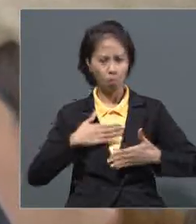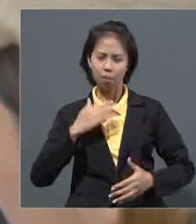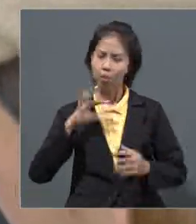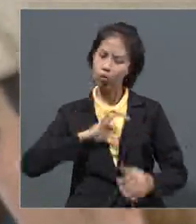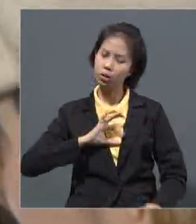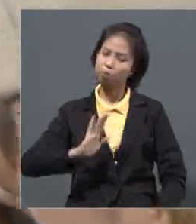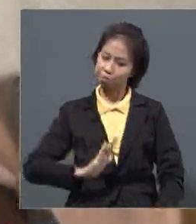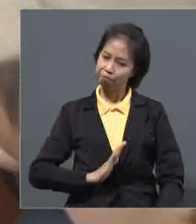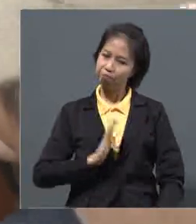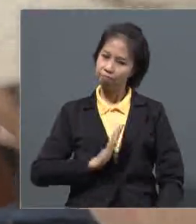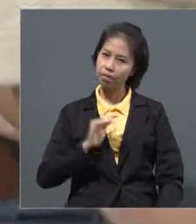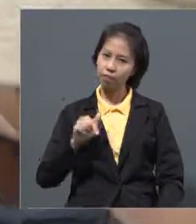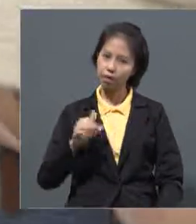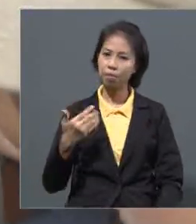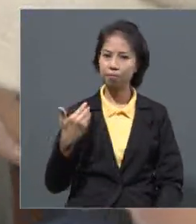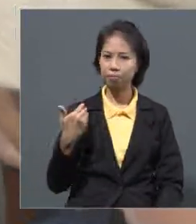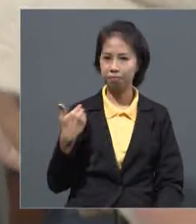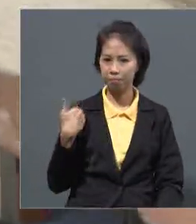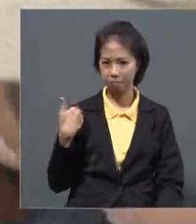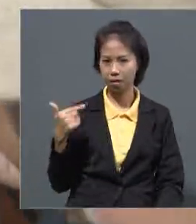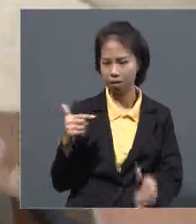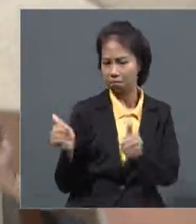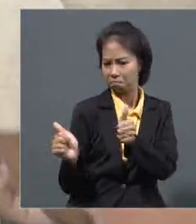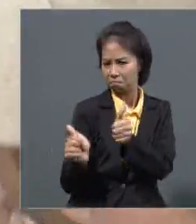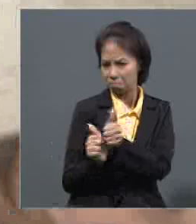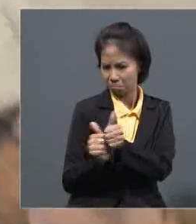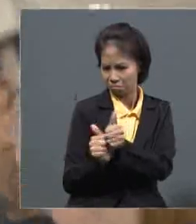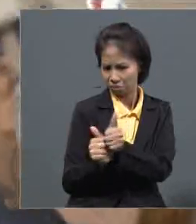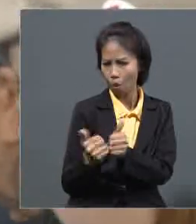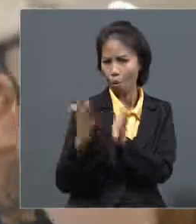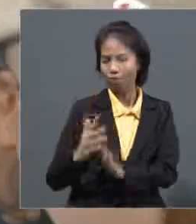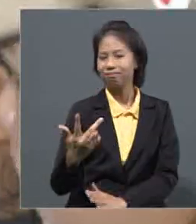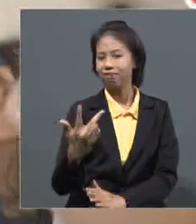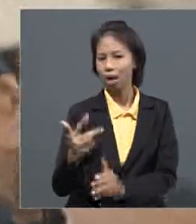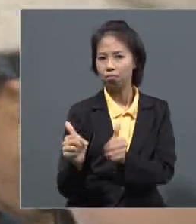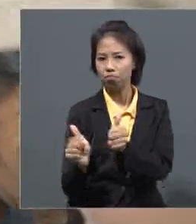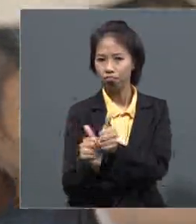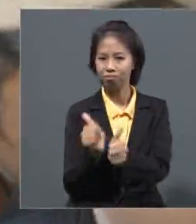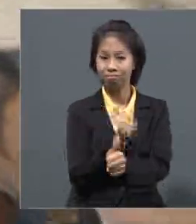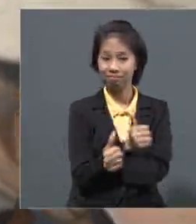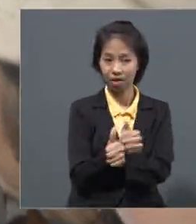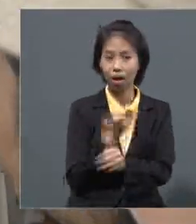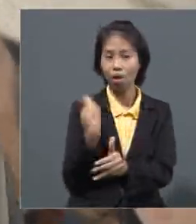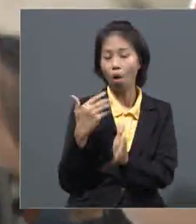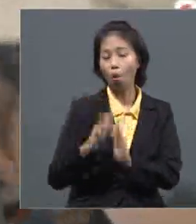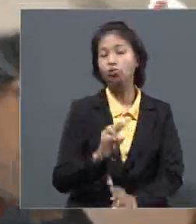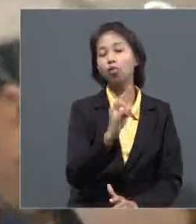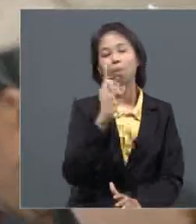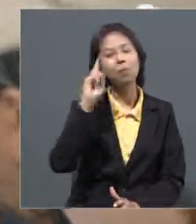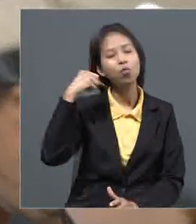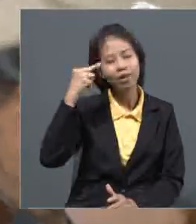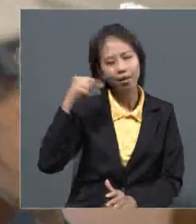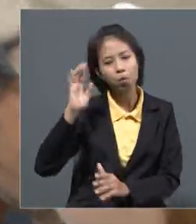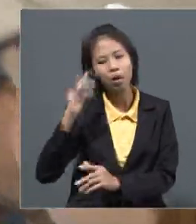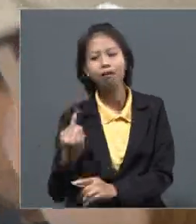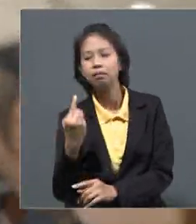ที่ได้มีรัฐมนตรีช่วยทั้ง3ท่านแล้วก็2ท่านที่เป็นสุภาพสตรีเนี่ยมันเป็นปรากฏ